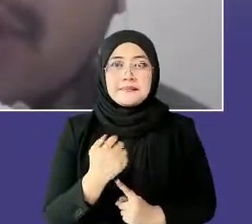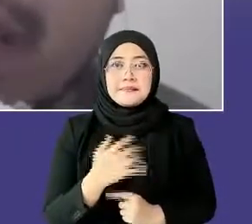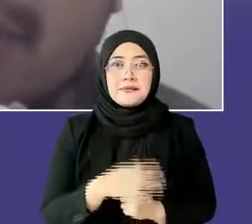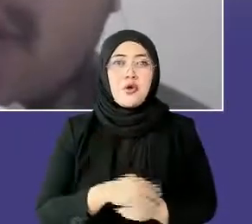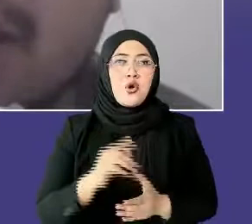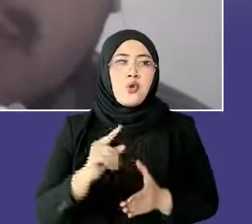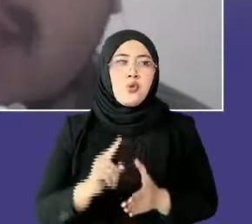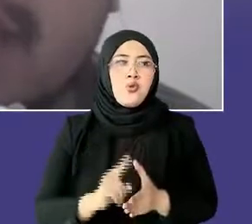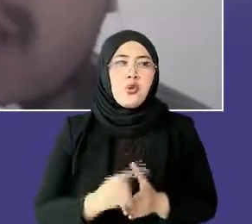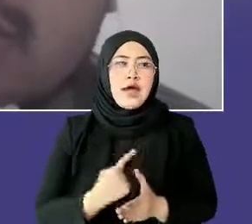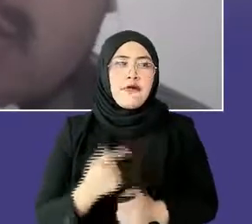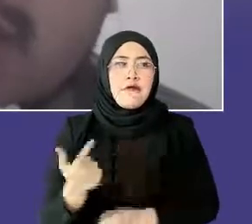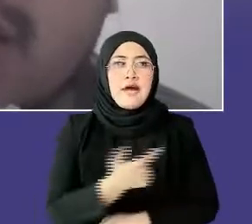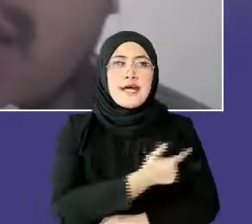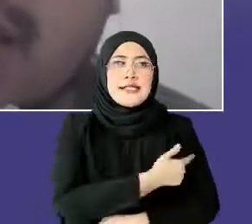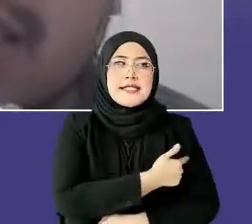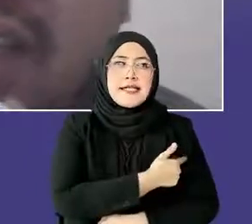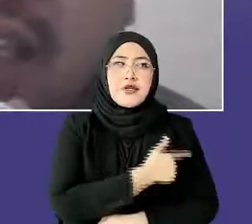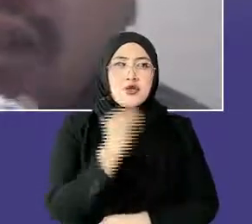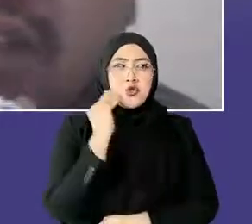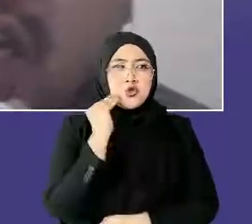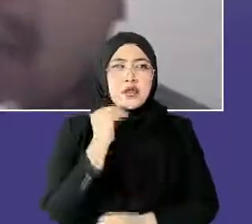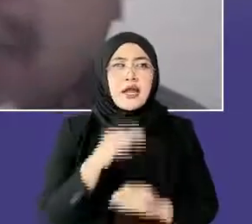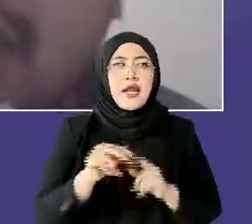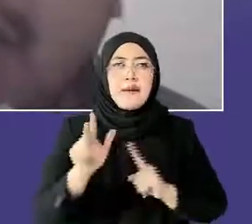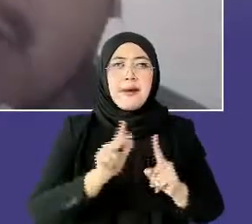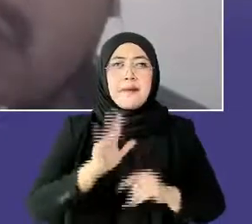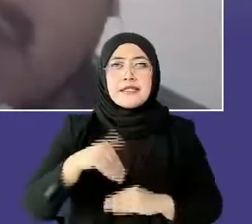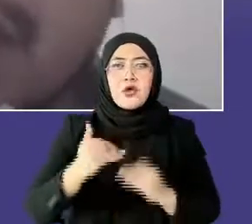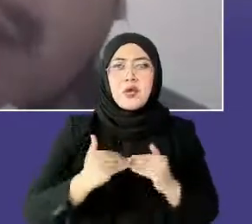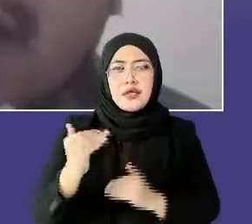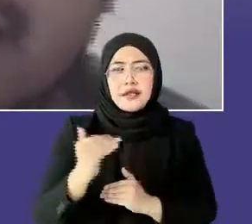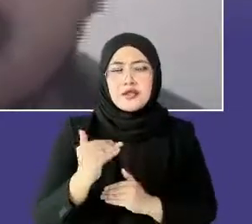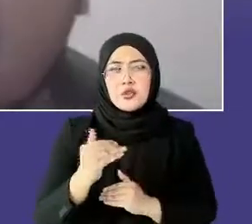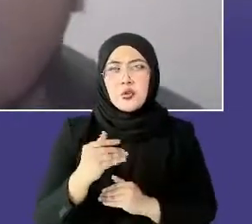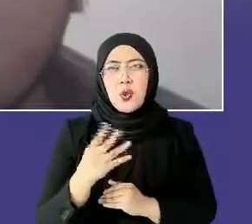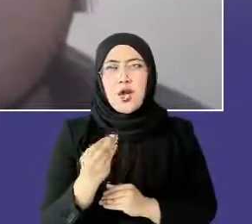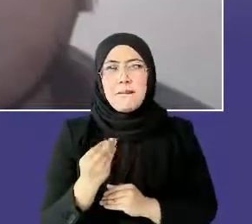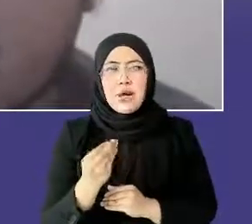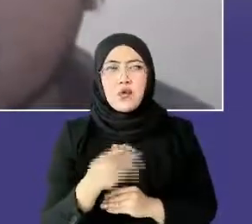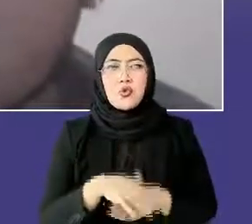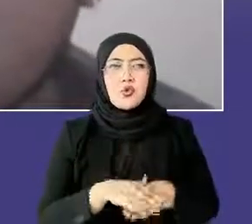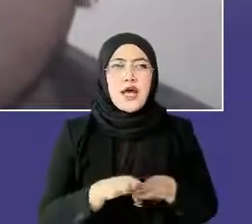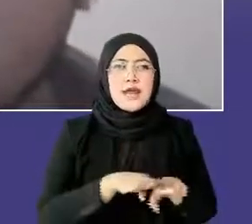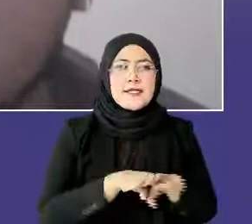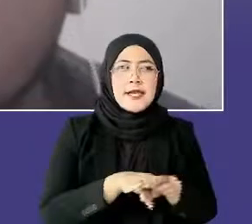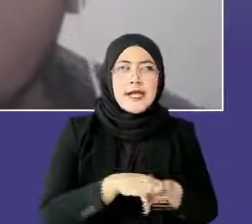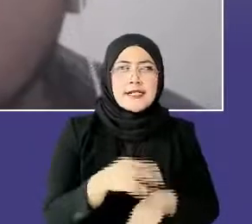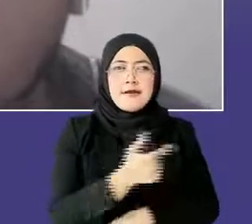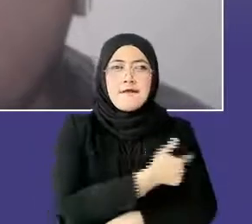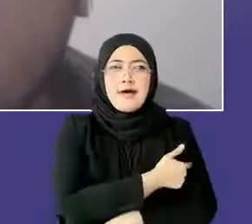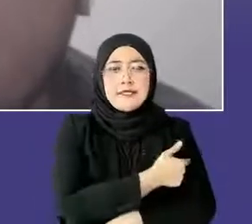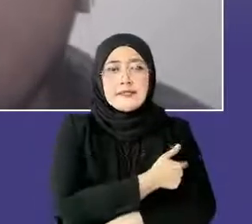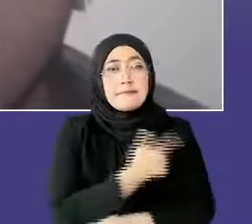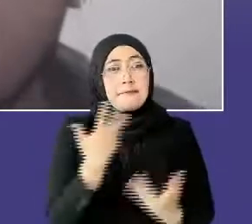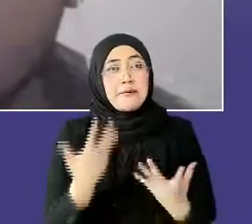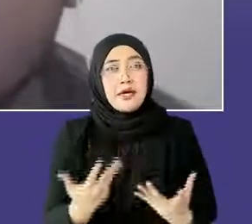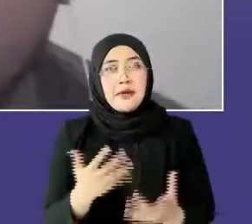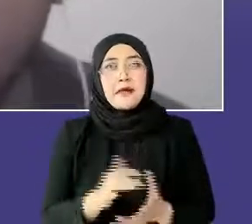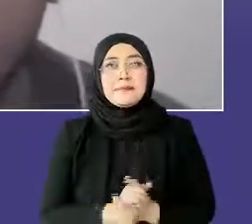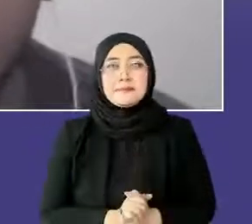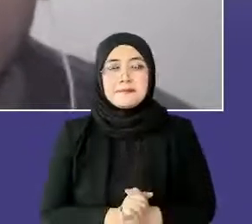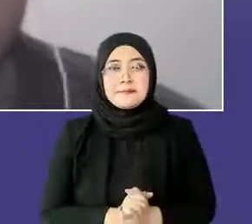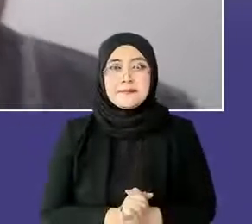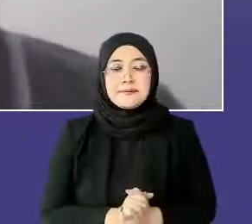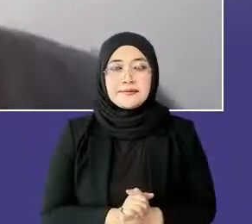memulai memvaksinasi usia lebih atas setiap kasus 18 tahun itu bagaimana akselerasi vaksinasi kita itu dulu rofiqun mungkin